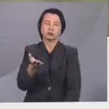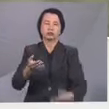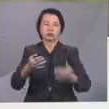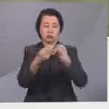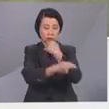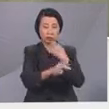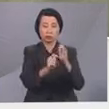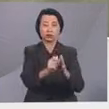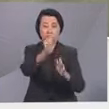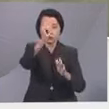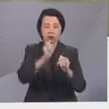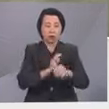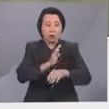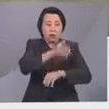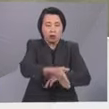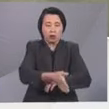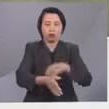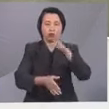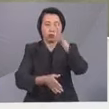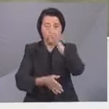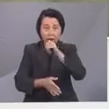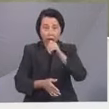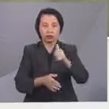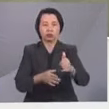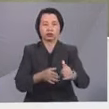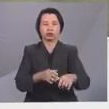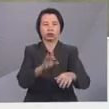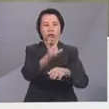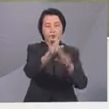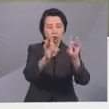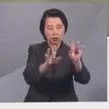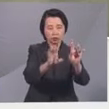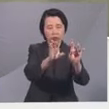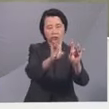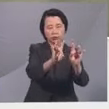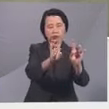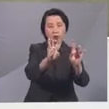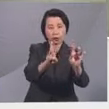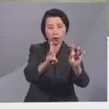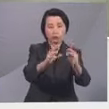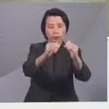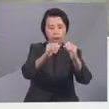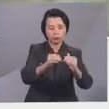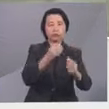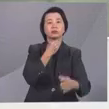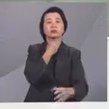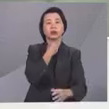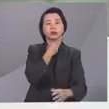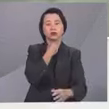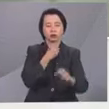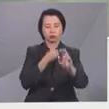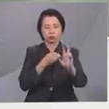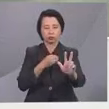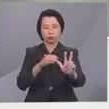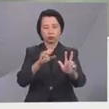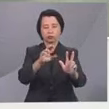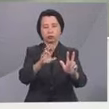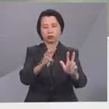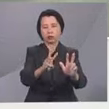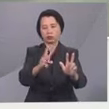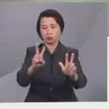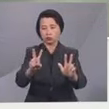adalah Melaka sebanyak 886, Perak